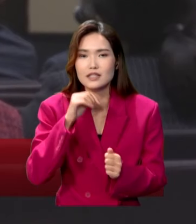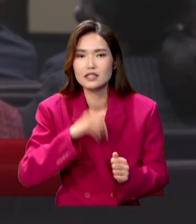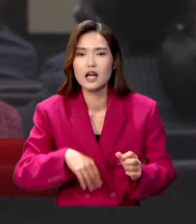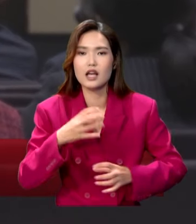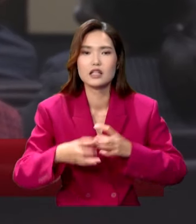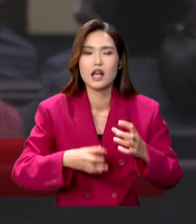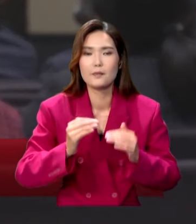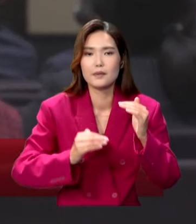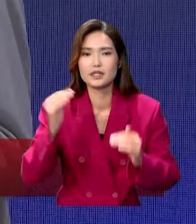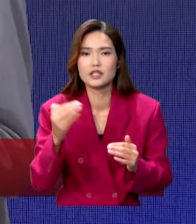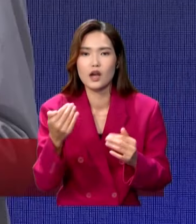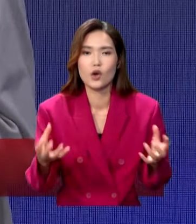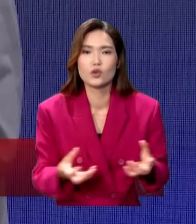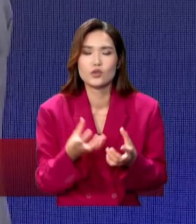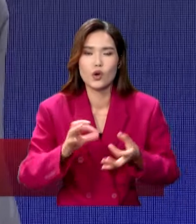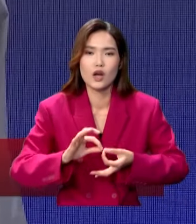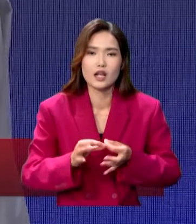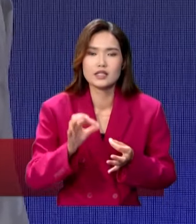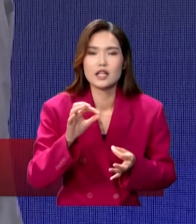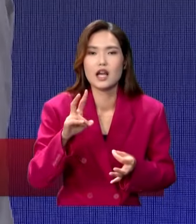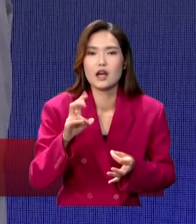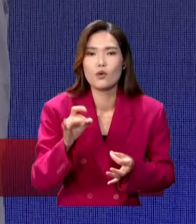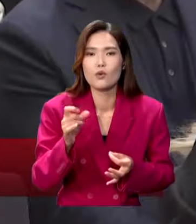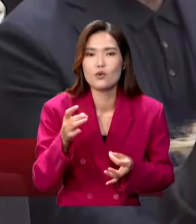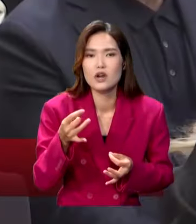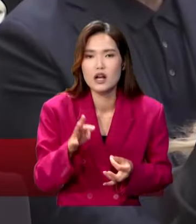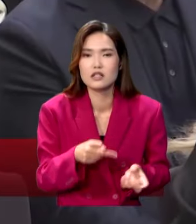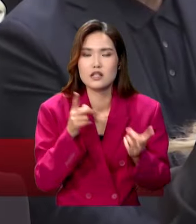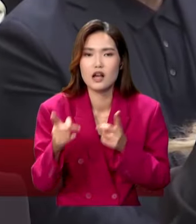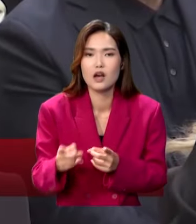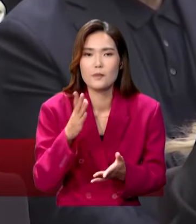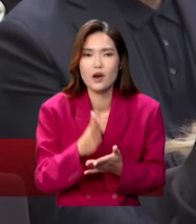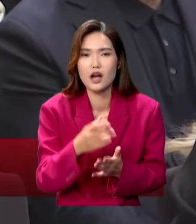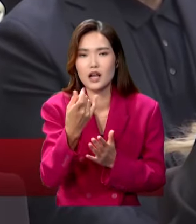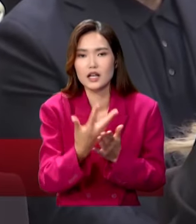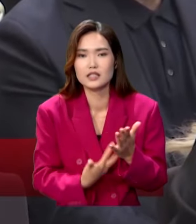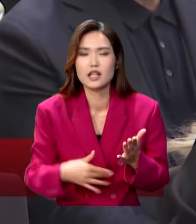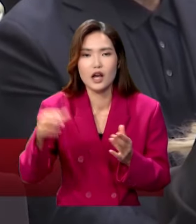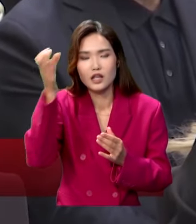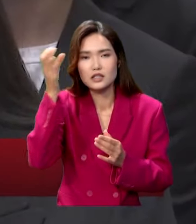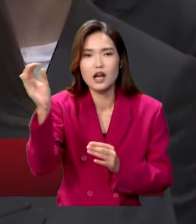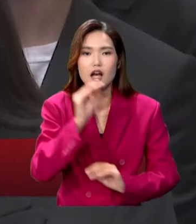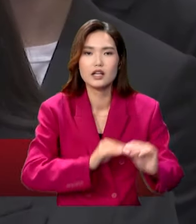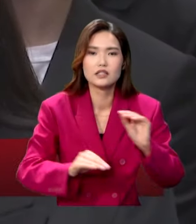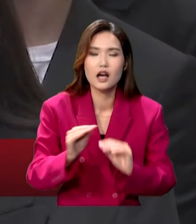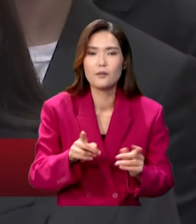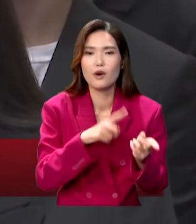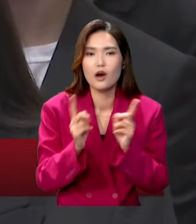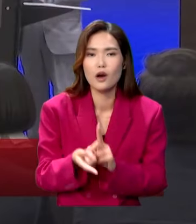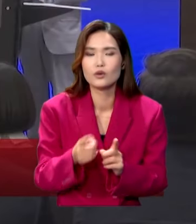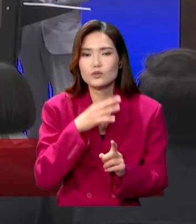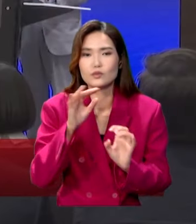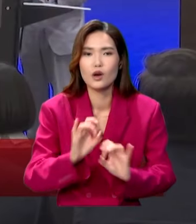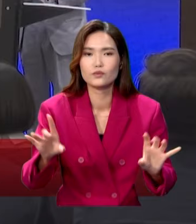әлемдік тәртіпті қалыптастыру, терең плюрализмге көшу тақырымында өтті. Бузан баяндамасында жаһандық саясаттың көп байларлыққа қарай ауысып жатқанын сөз